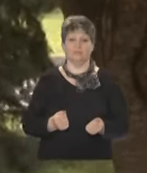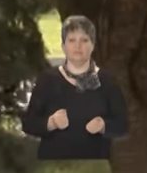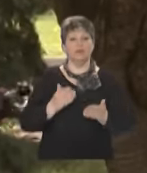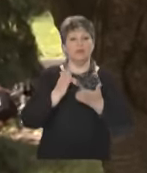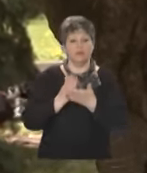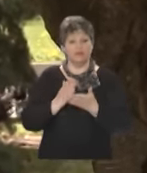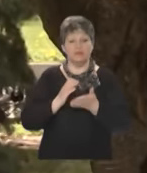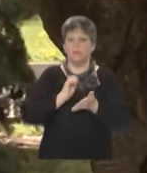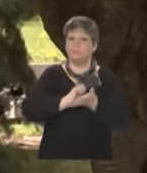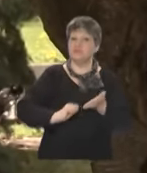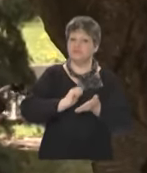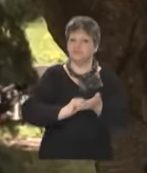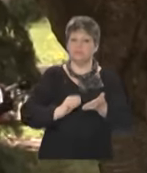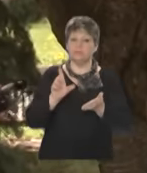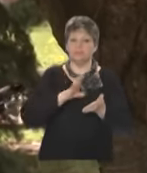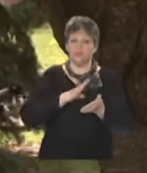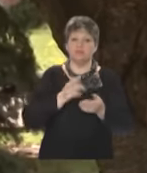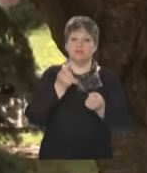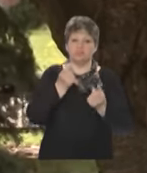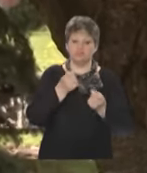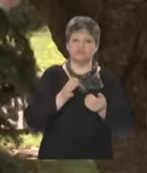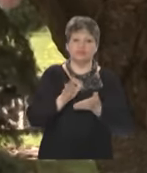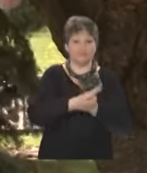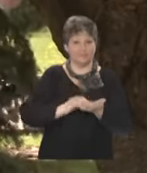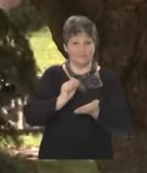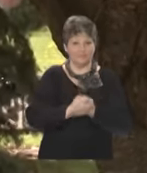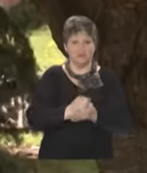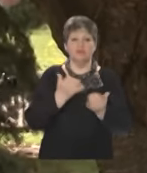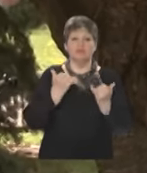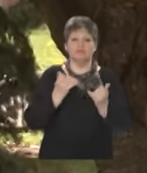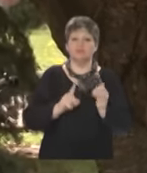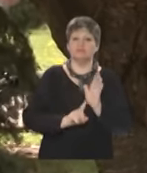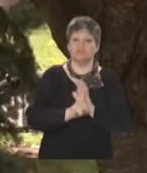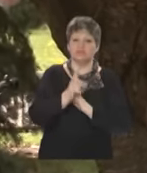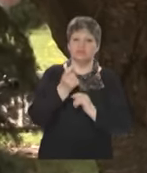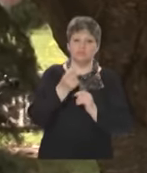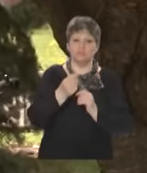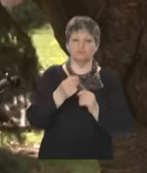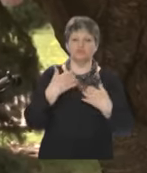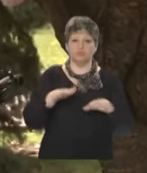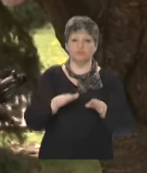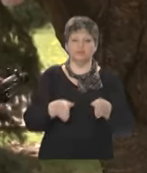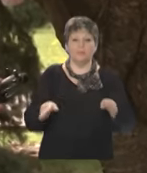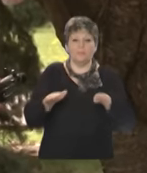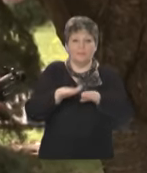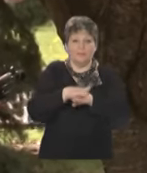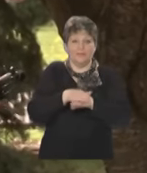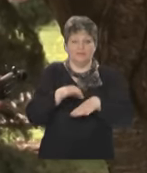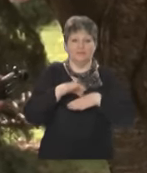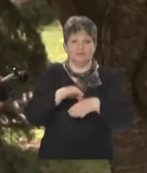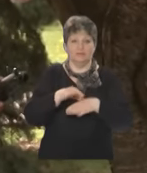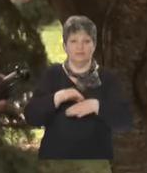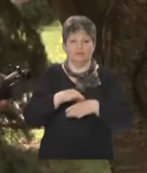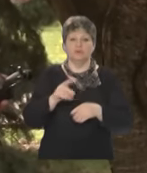якихось певних причин, невідомих, це дерево було пошкоджено, зараз воно, як ви бачите, починає заростати. Ну, таке природа дерева,